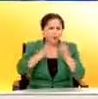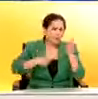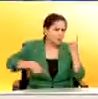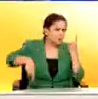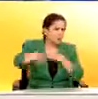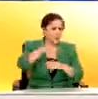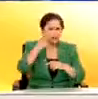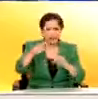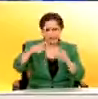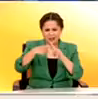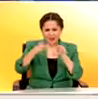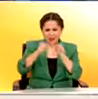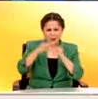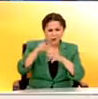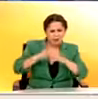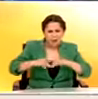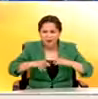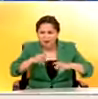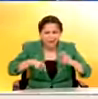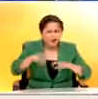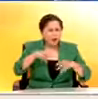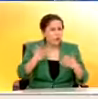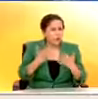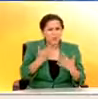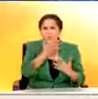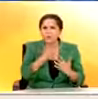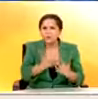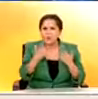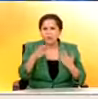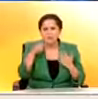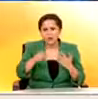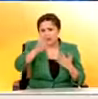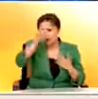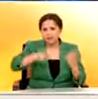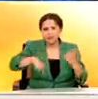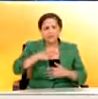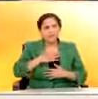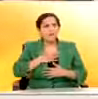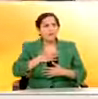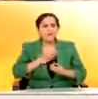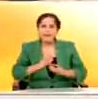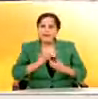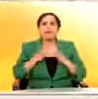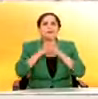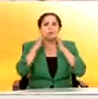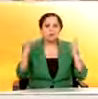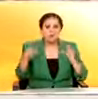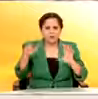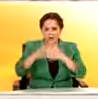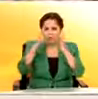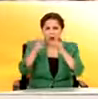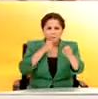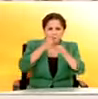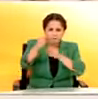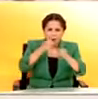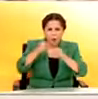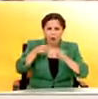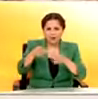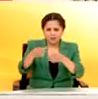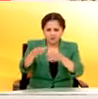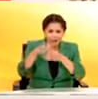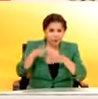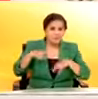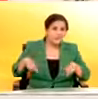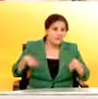उन्होंने बेहतरीन प्रदर्शन करके हर भारतवासी का मन जीत लिया। वर्ल्ड बॉक्सिंग कप फाइनल्स में